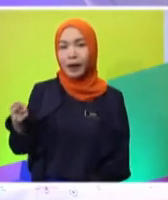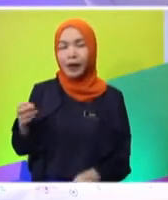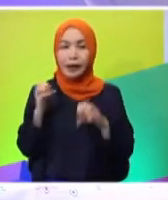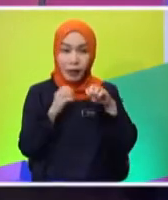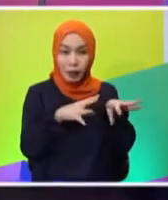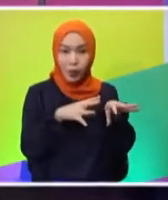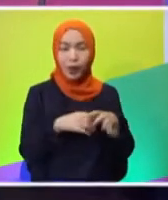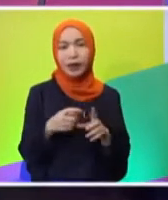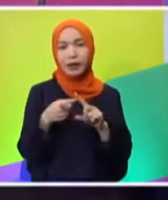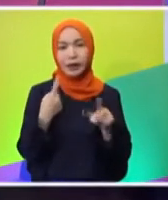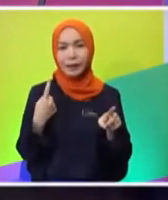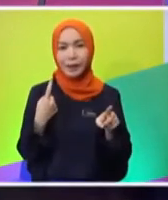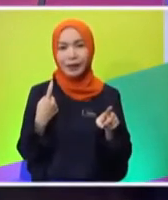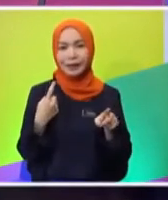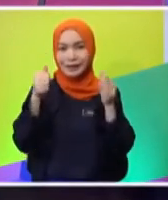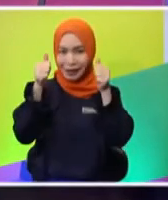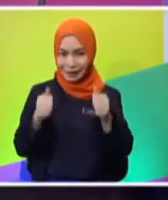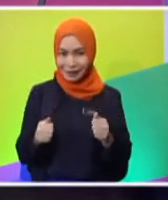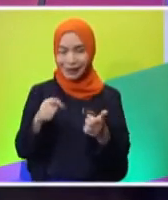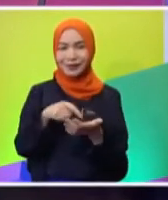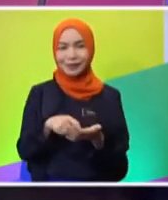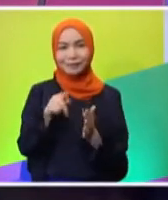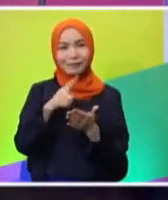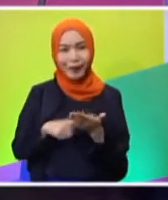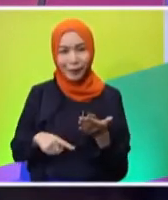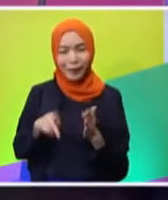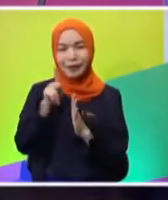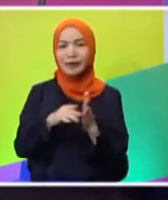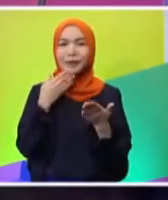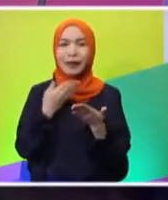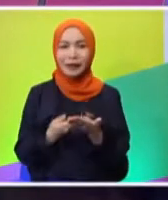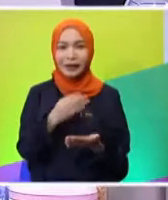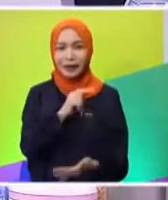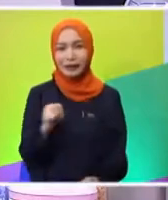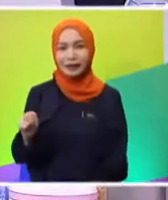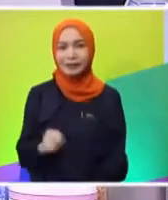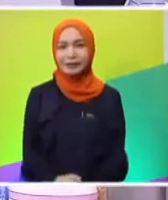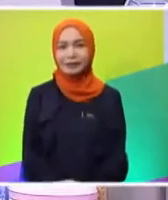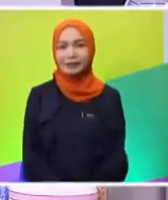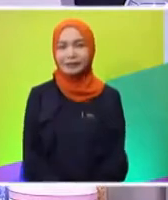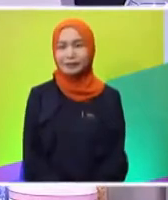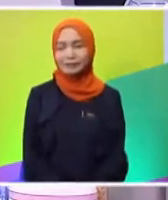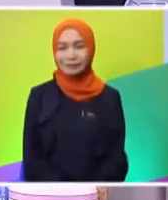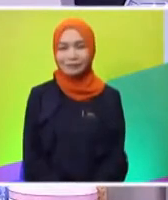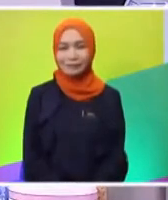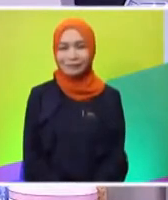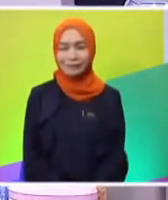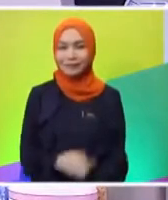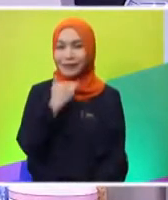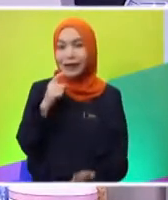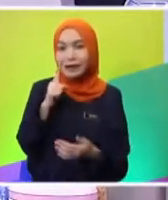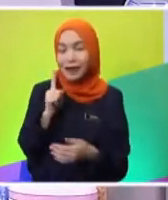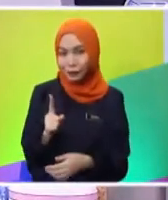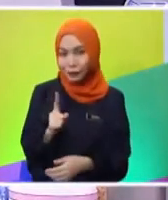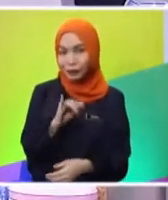Arca ini oh kebaikannya menggunakan bahan-bahan terbuang baik kebaikan salah satu udah tune tuh di menjimatkan